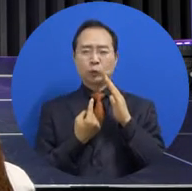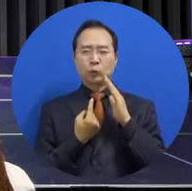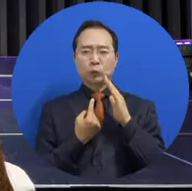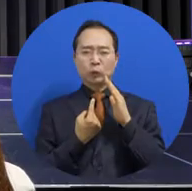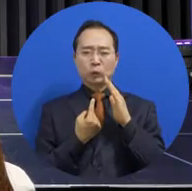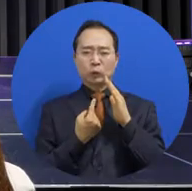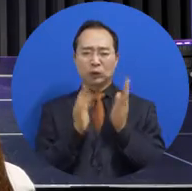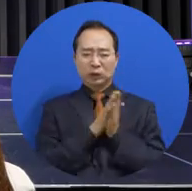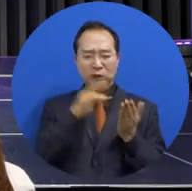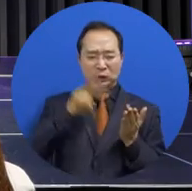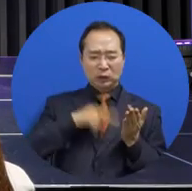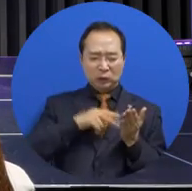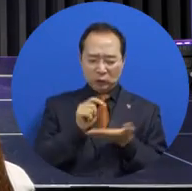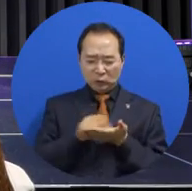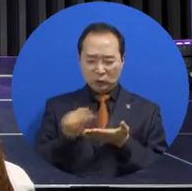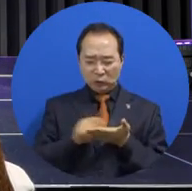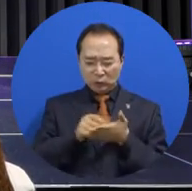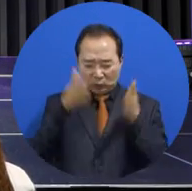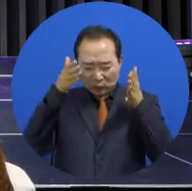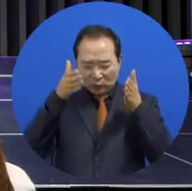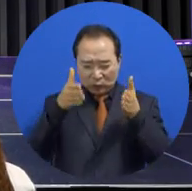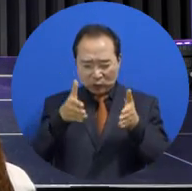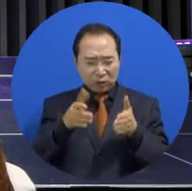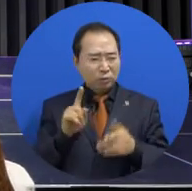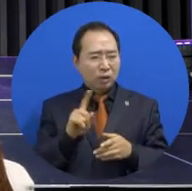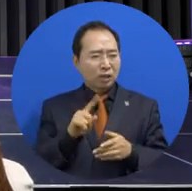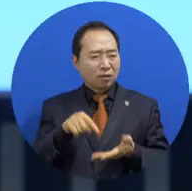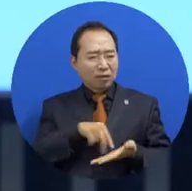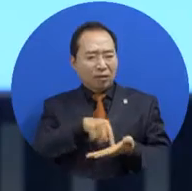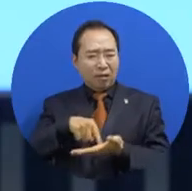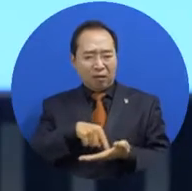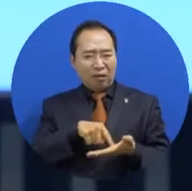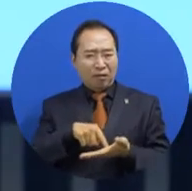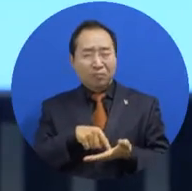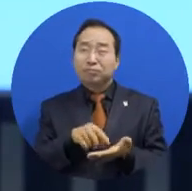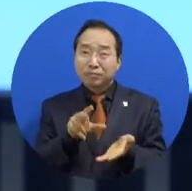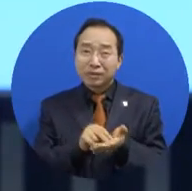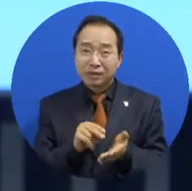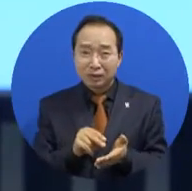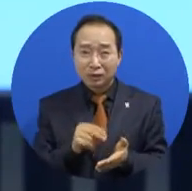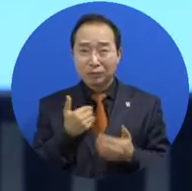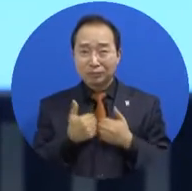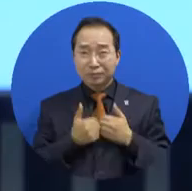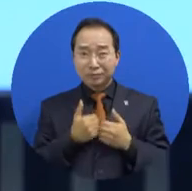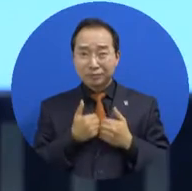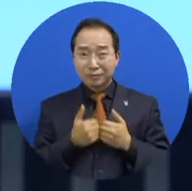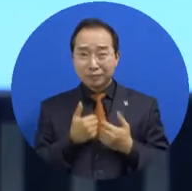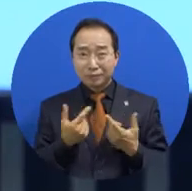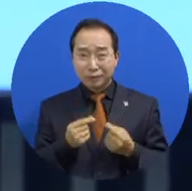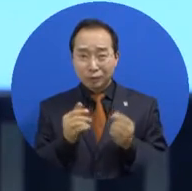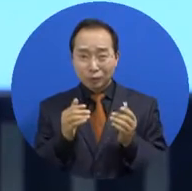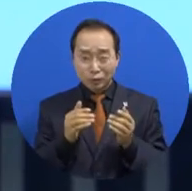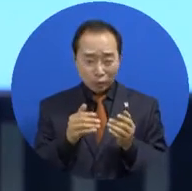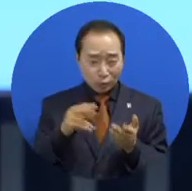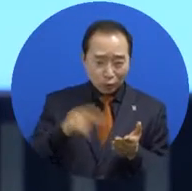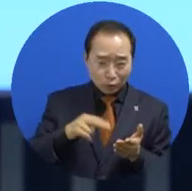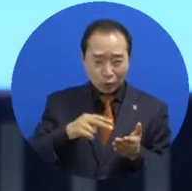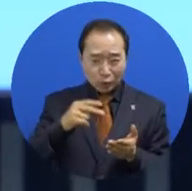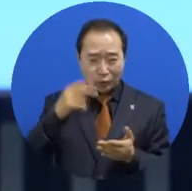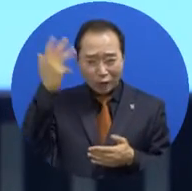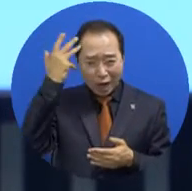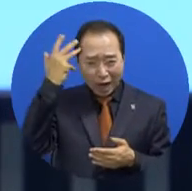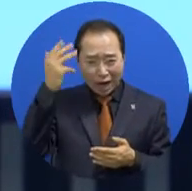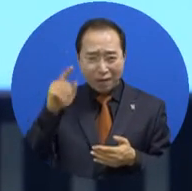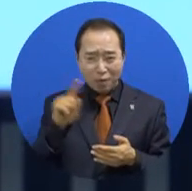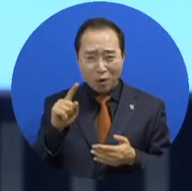쓴다 그러면 생각만 해도 뭔가 이렇게 체할 것 같지 않습니까? 막 고독하고 막 실존적인 막 글쓰기 막 독서